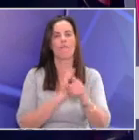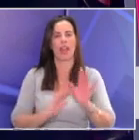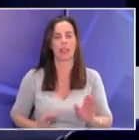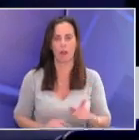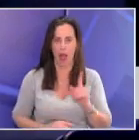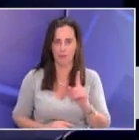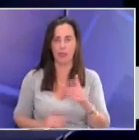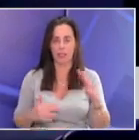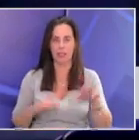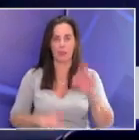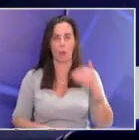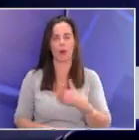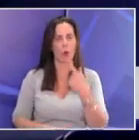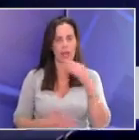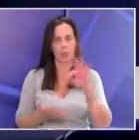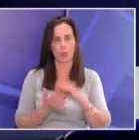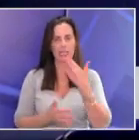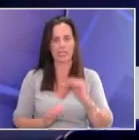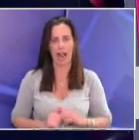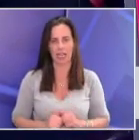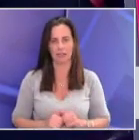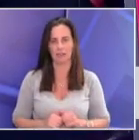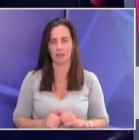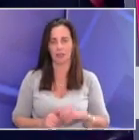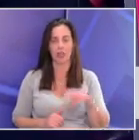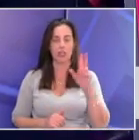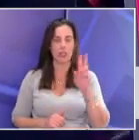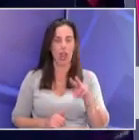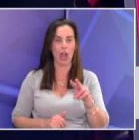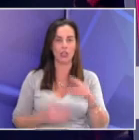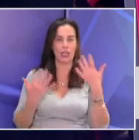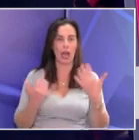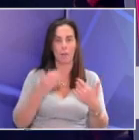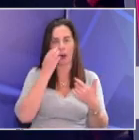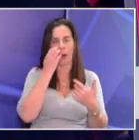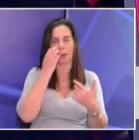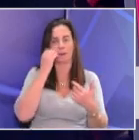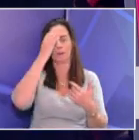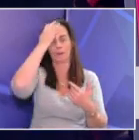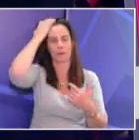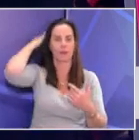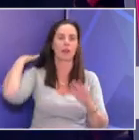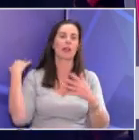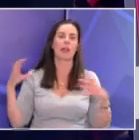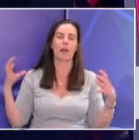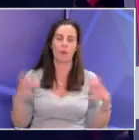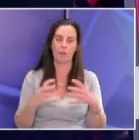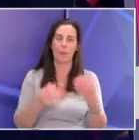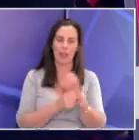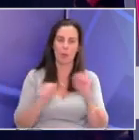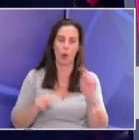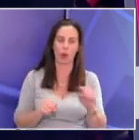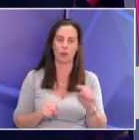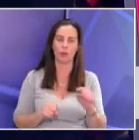זה. אבל תבחרו בוא בנו. בוא נדבר על הנקודה הישראלית. אוקיי. Okay. יש לפחות כמה וכמה חברות, מפלגה